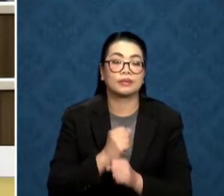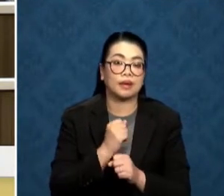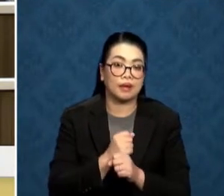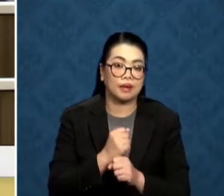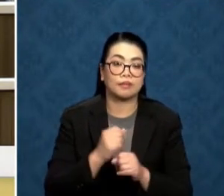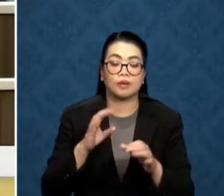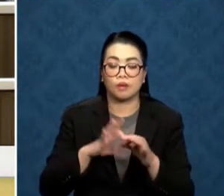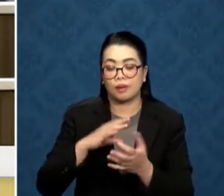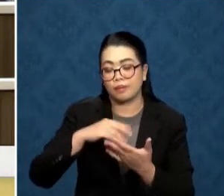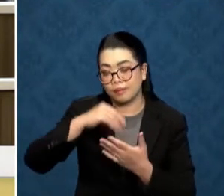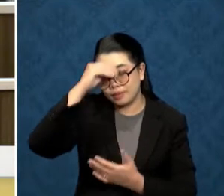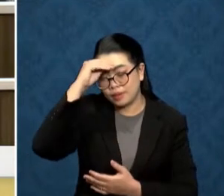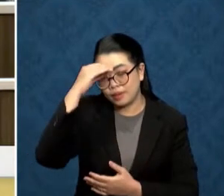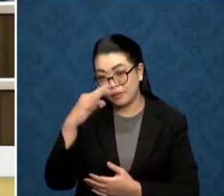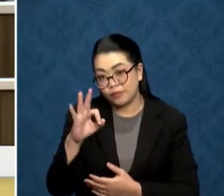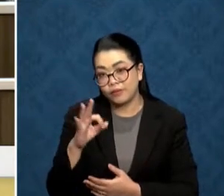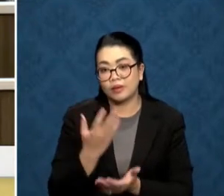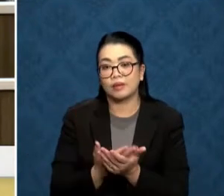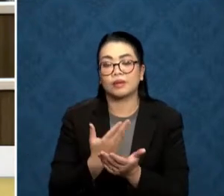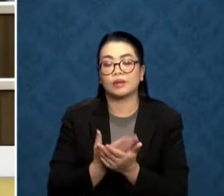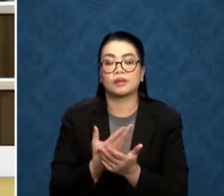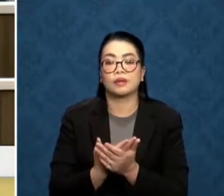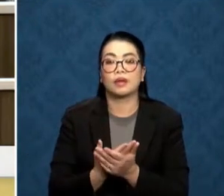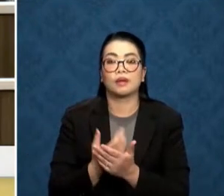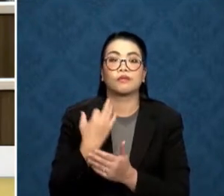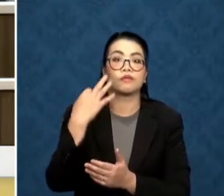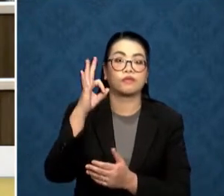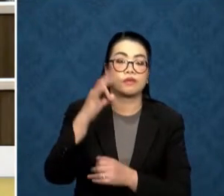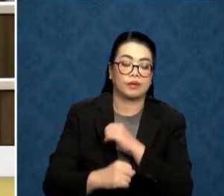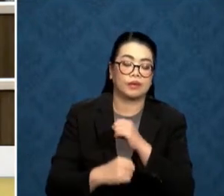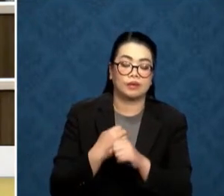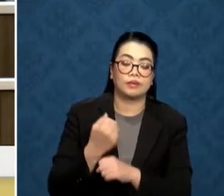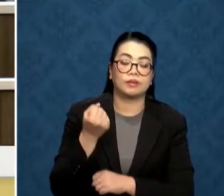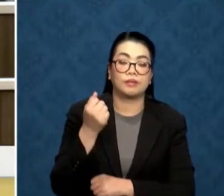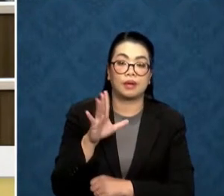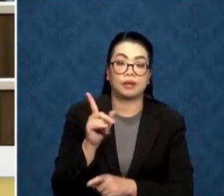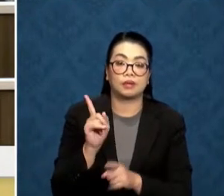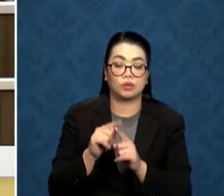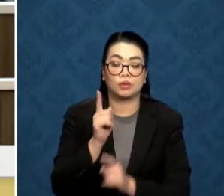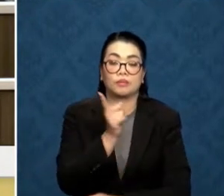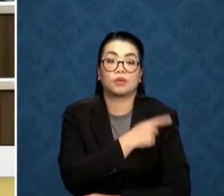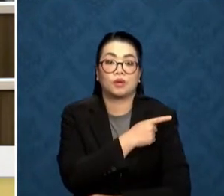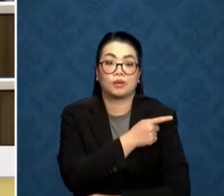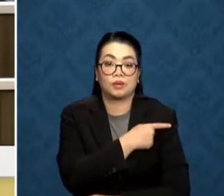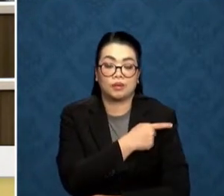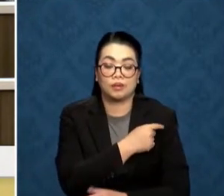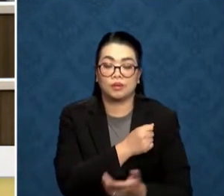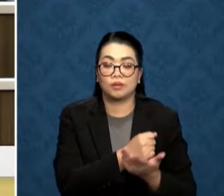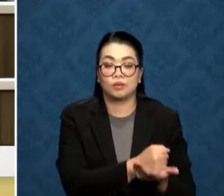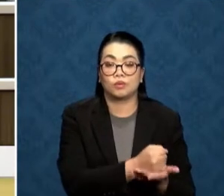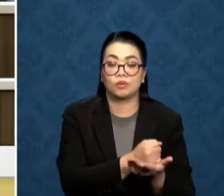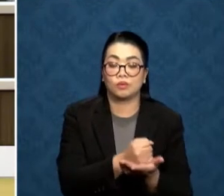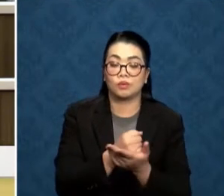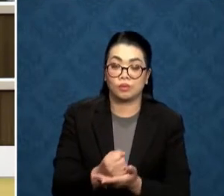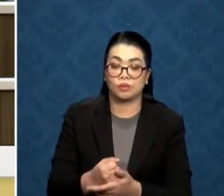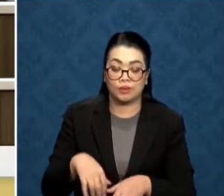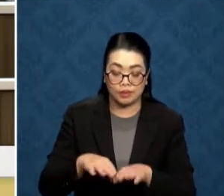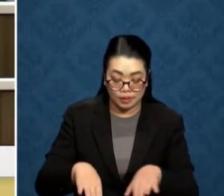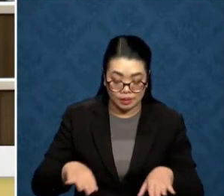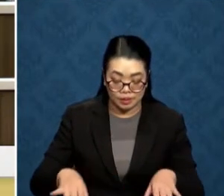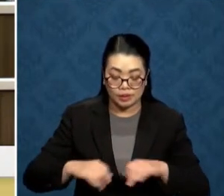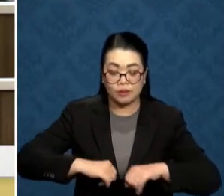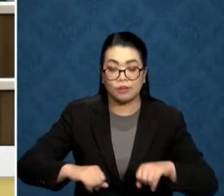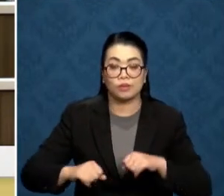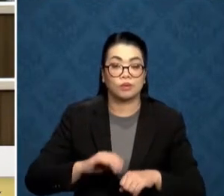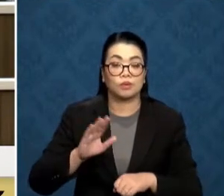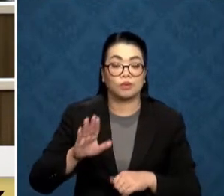ของการเรื่องฟรี ไม่เสียคาช่ายจ่าย 15 ปีนโยบายนี้ช่วยเหลือเด็ๆ ยะวะชนของช